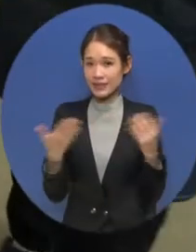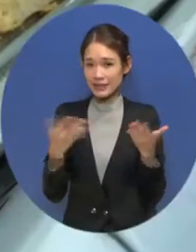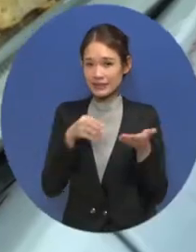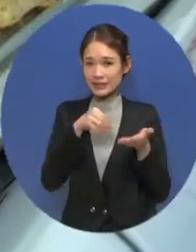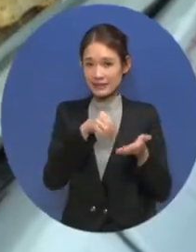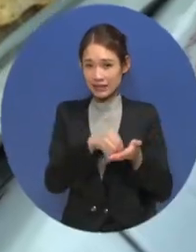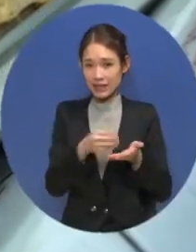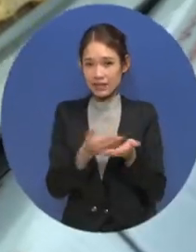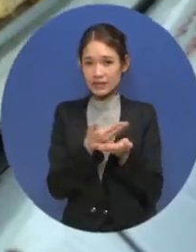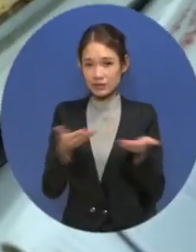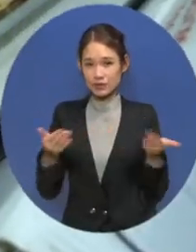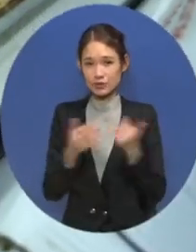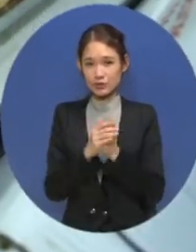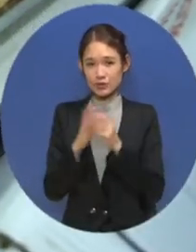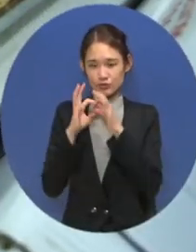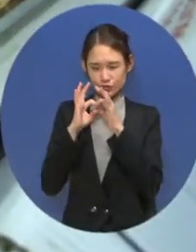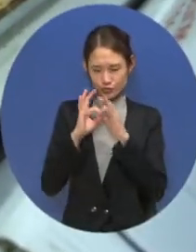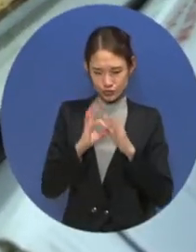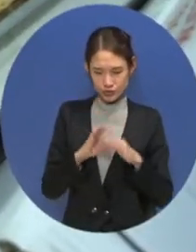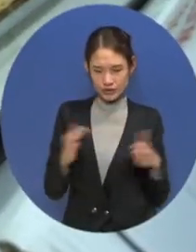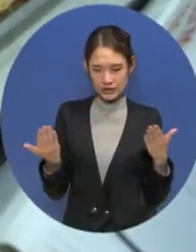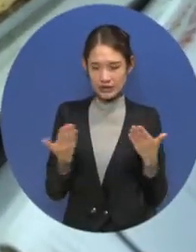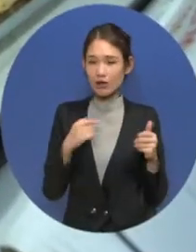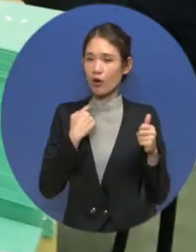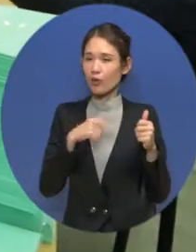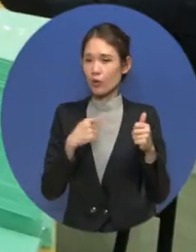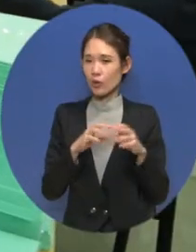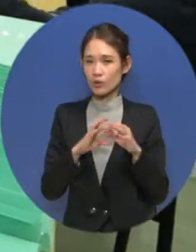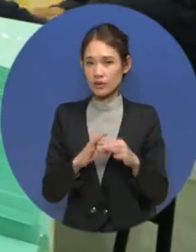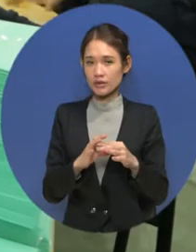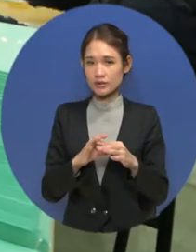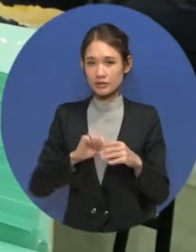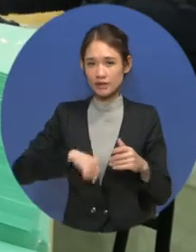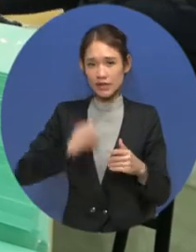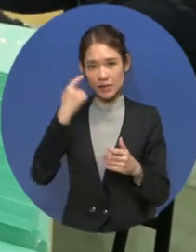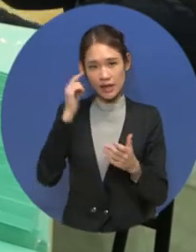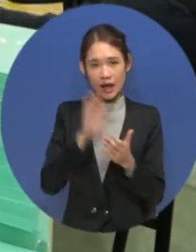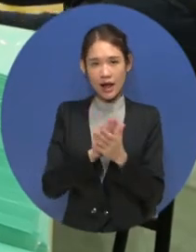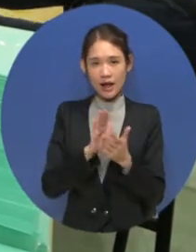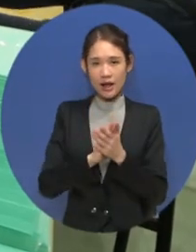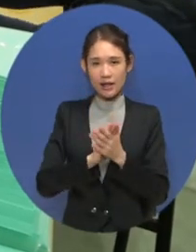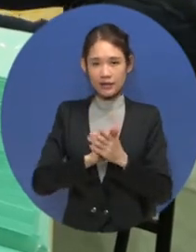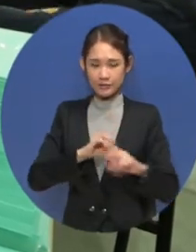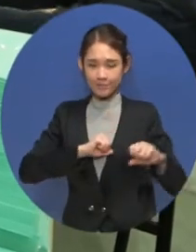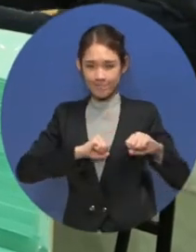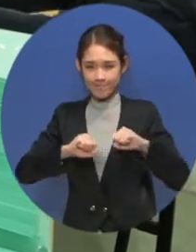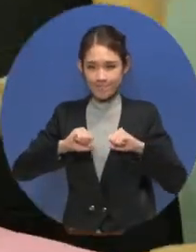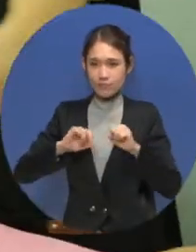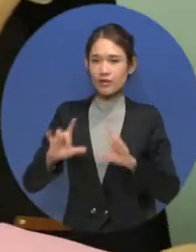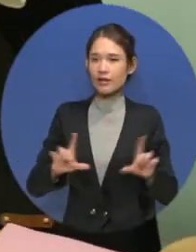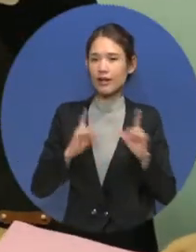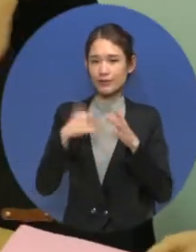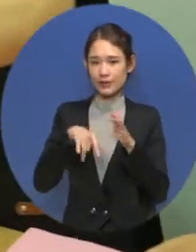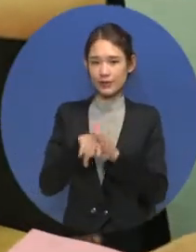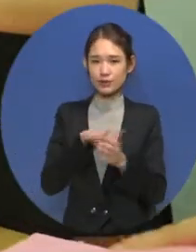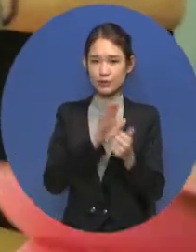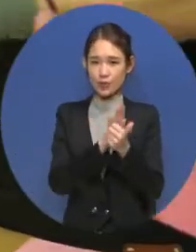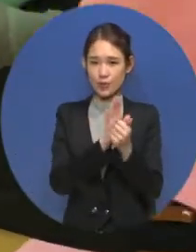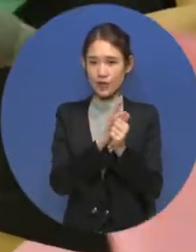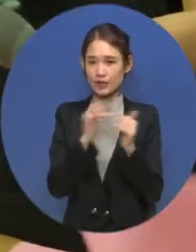제공하고 꾸준한 직업 교육을 통해 그들 스스로 능동적인 삶을 살 수 있도록 도와주는 사람들이